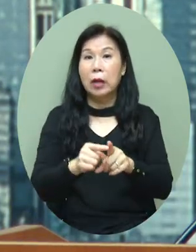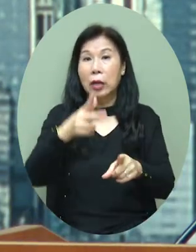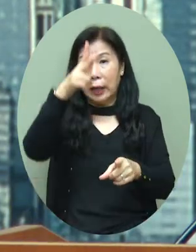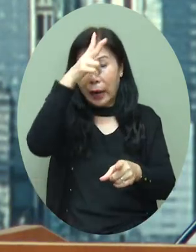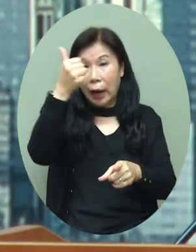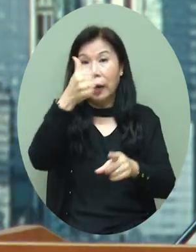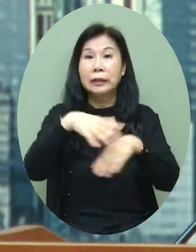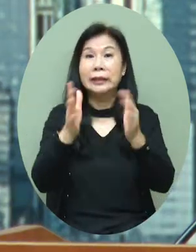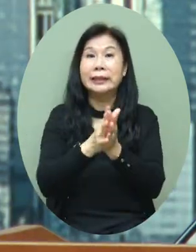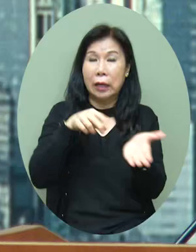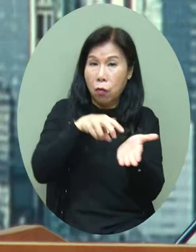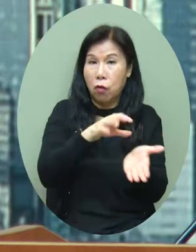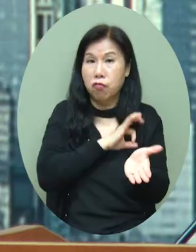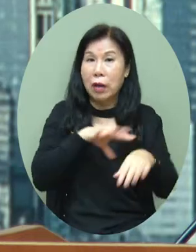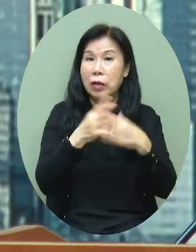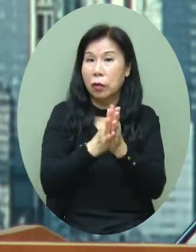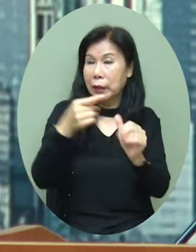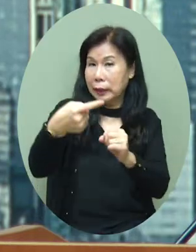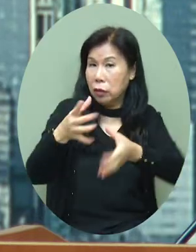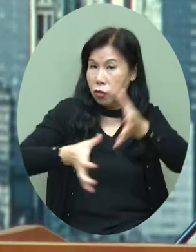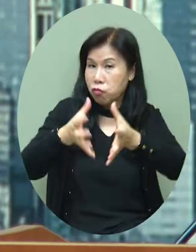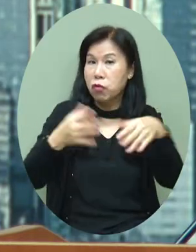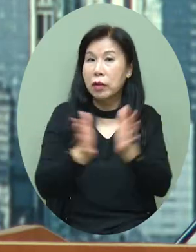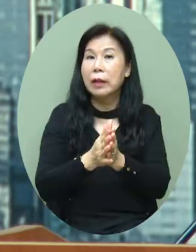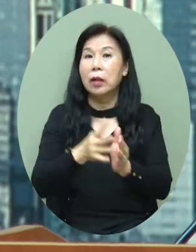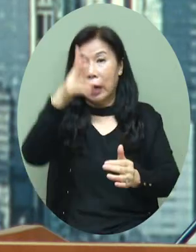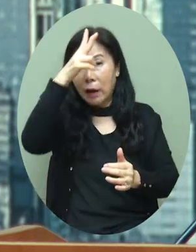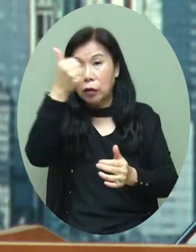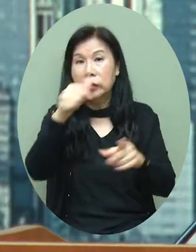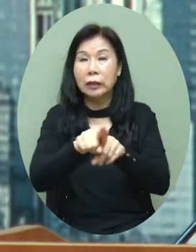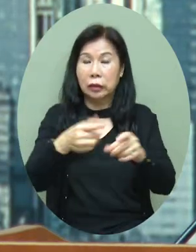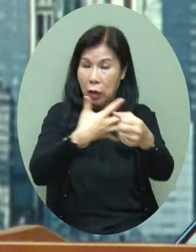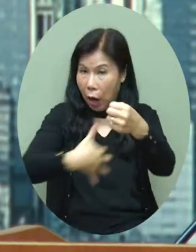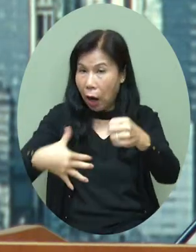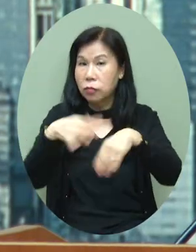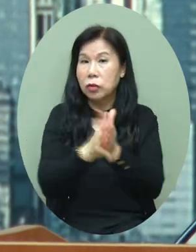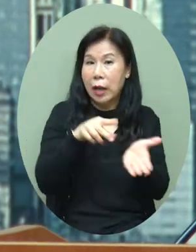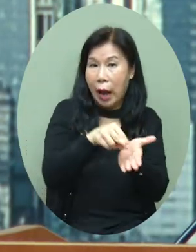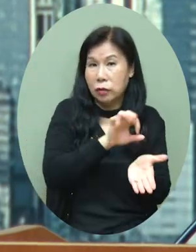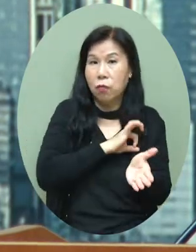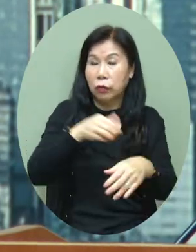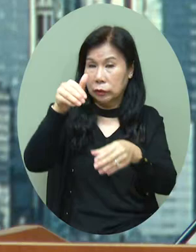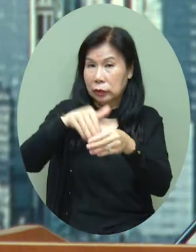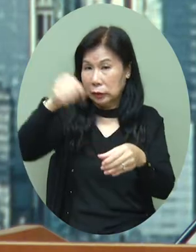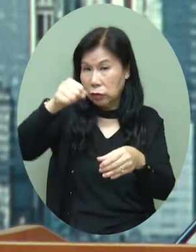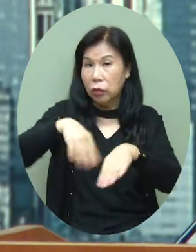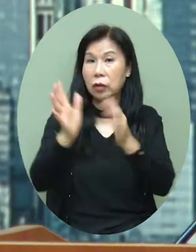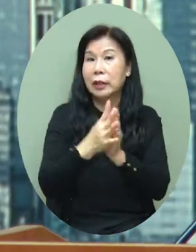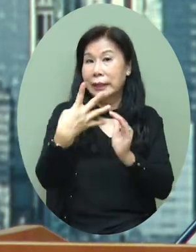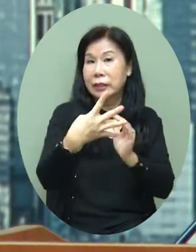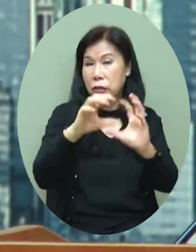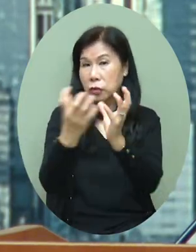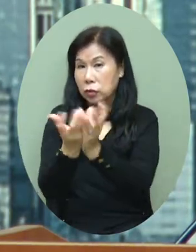政會議嘅第一次會議之上呢，我哋就尋求行政長官同埋行政會議嘅同意，向4個公務